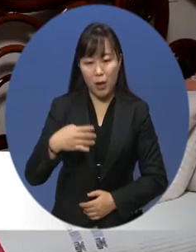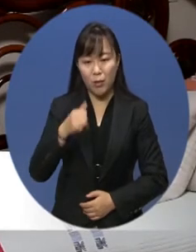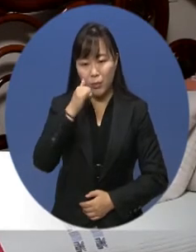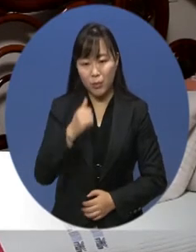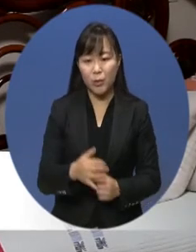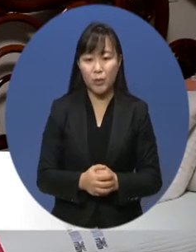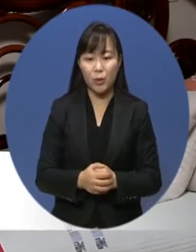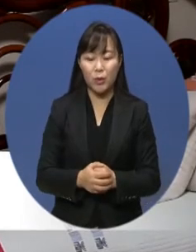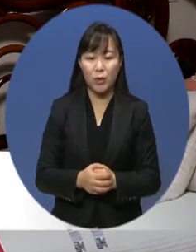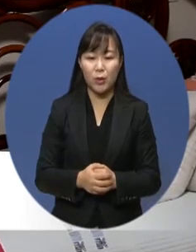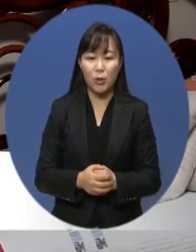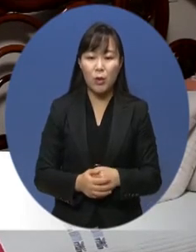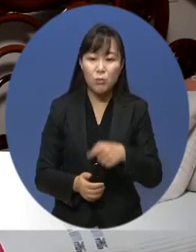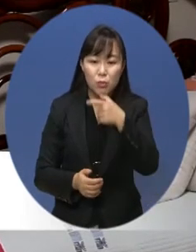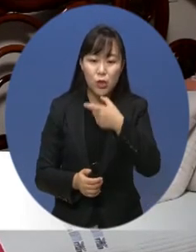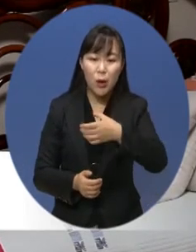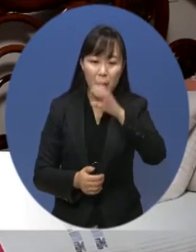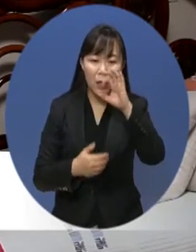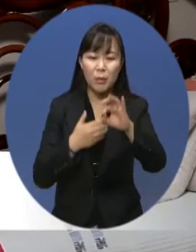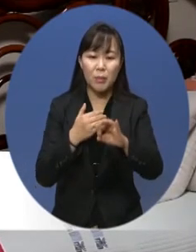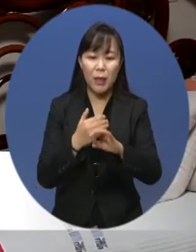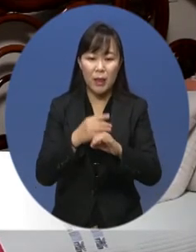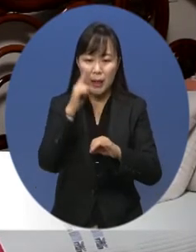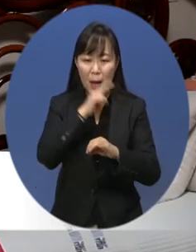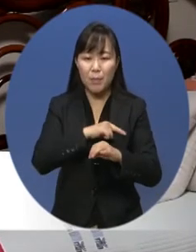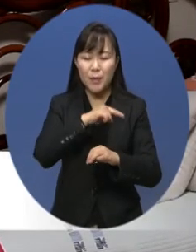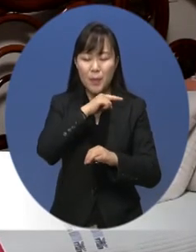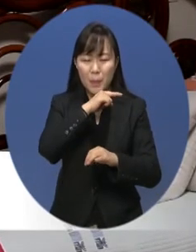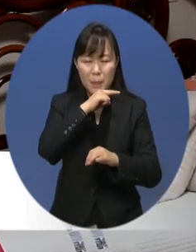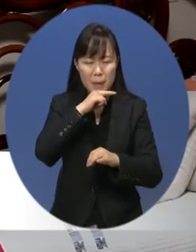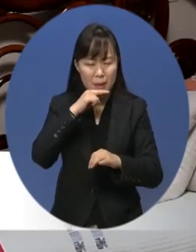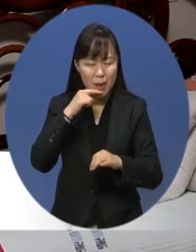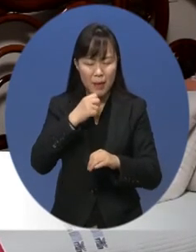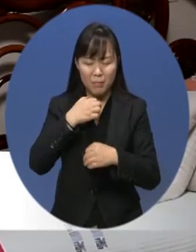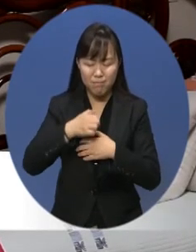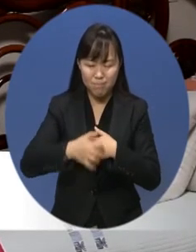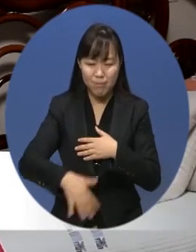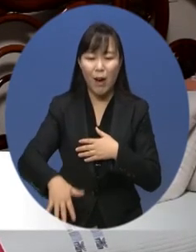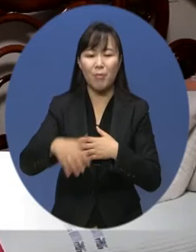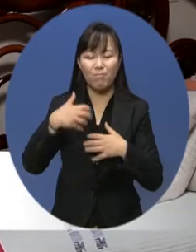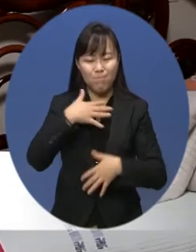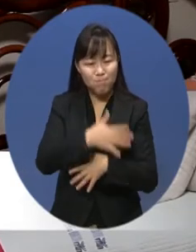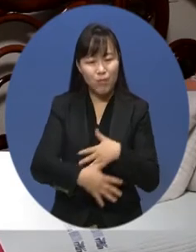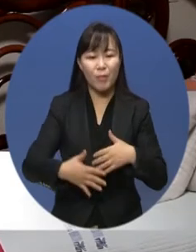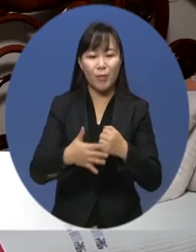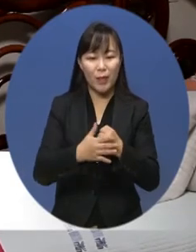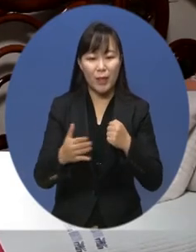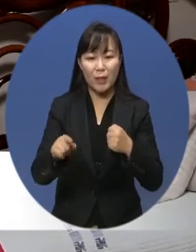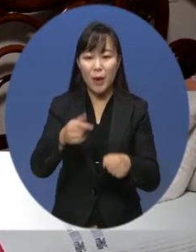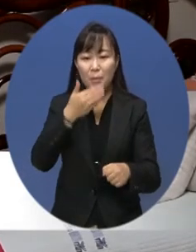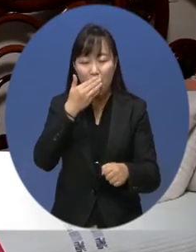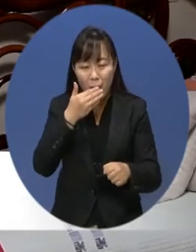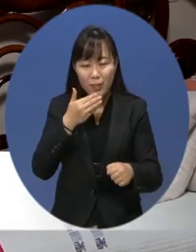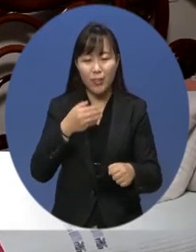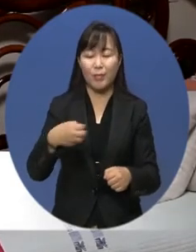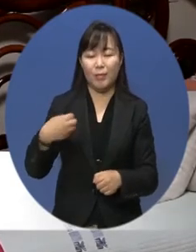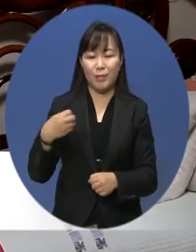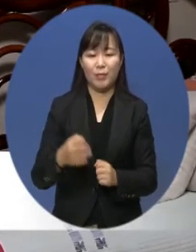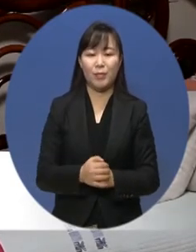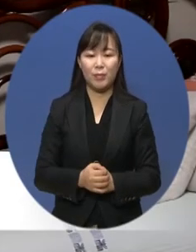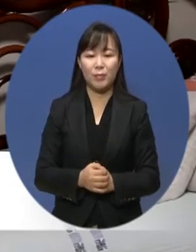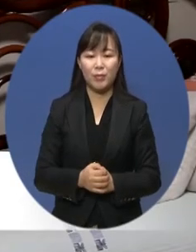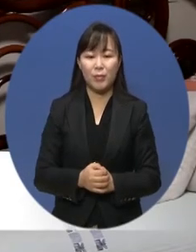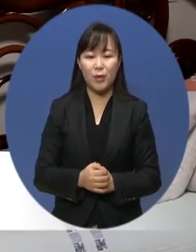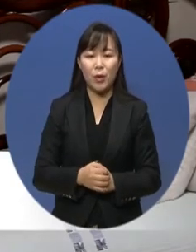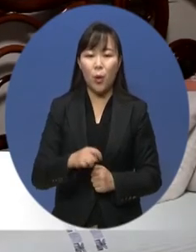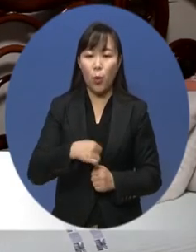그러더라고. 그거 물을 먹으면은요 나쁜 피가 다 내려가고 새로 나오니까 그거 자주 세야 돼요. 그러면서 꼭 얘기를